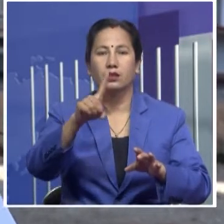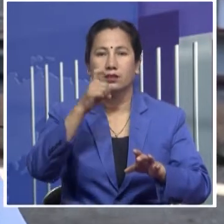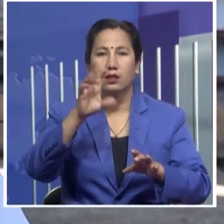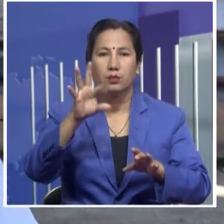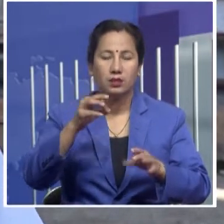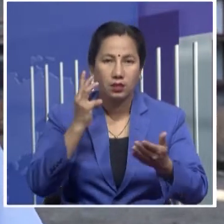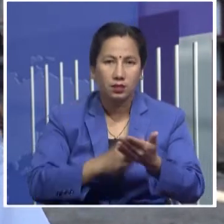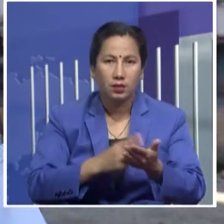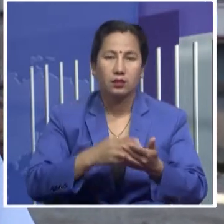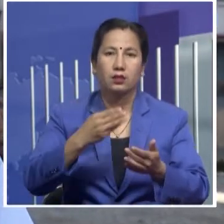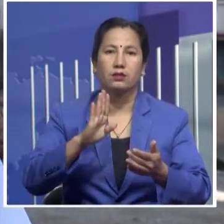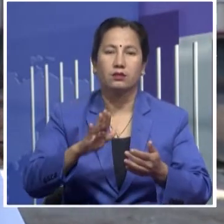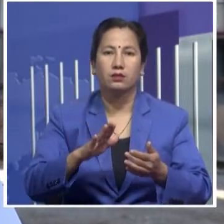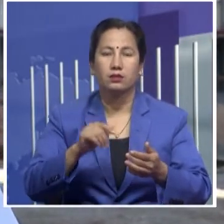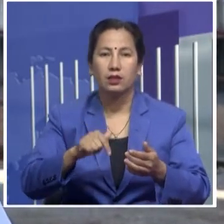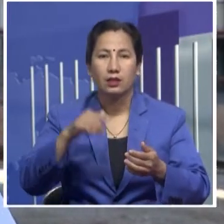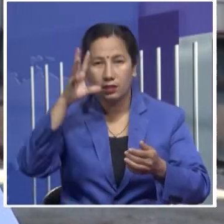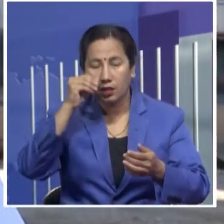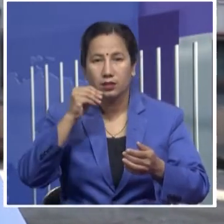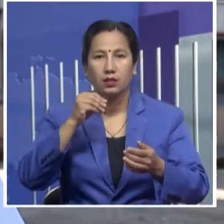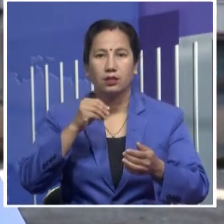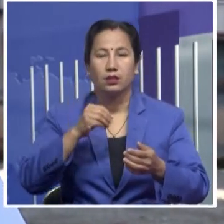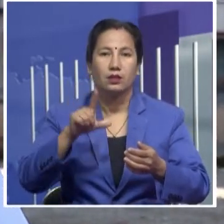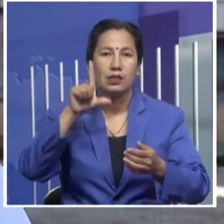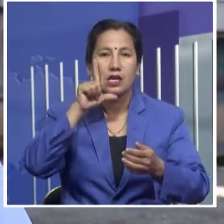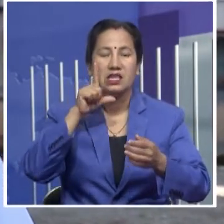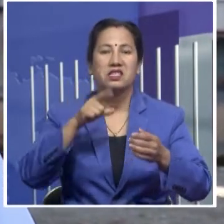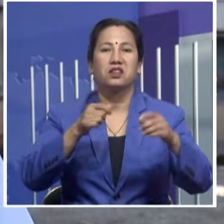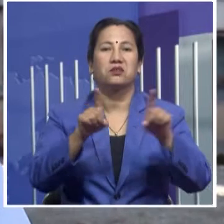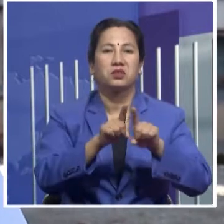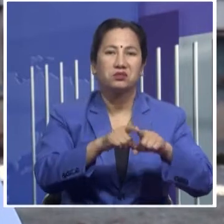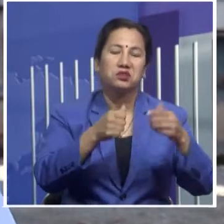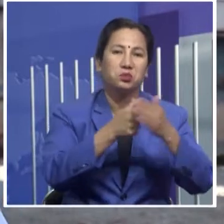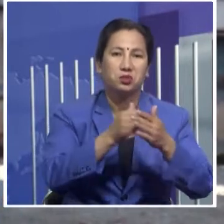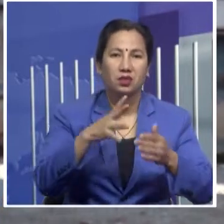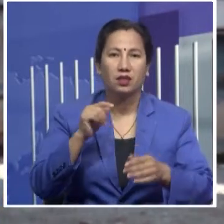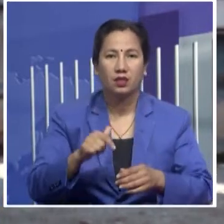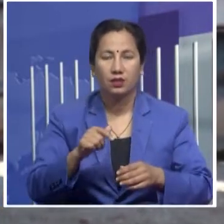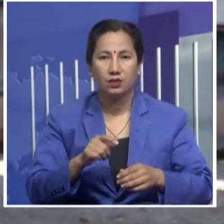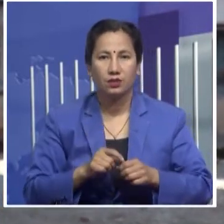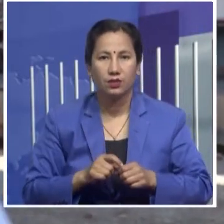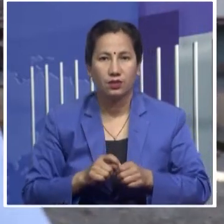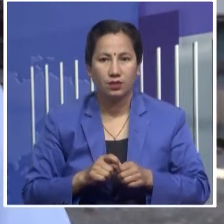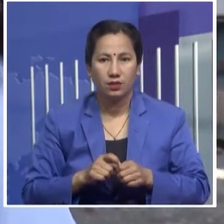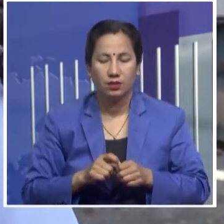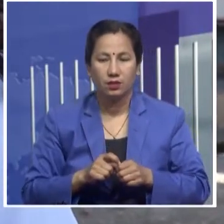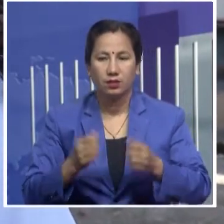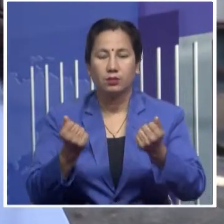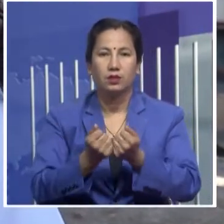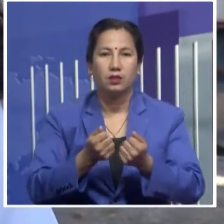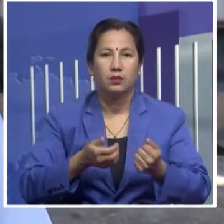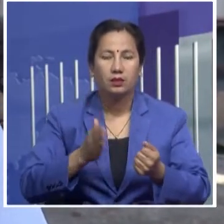एक खाना नास्ता पनि पुग्दैन एक नाइटको, त्यस्तो छ खास त्यस्तो छैन। अब यसरी हामी यो बिदामा जान्छ,